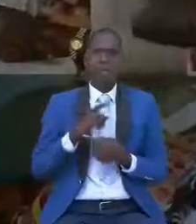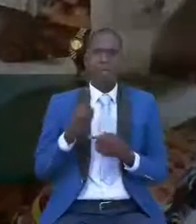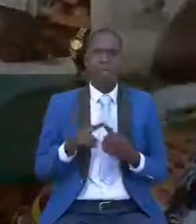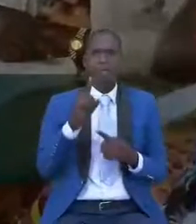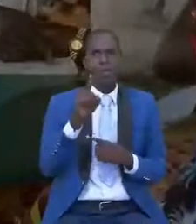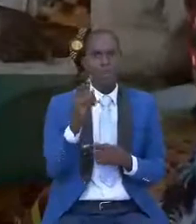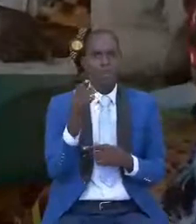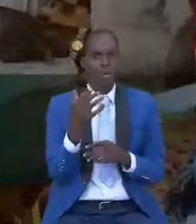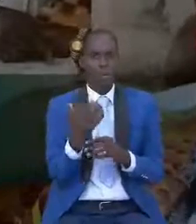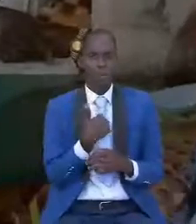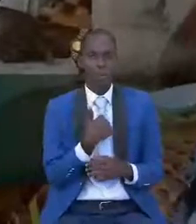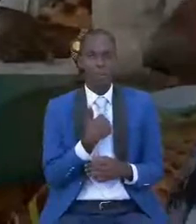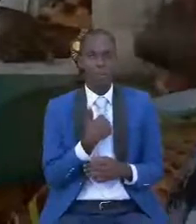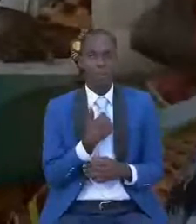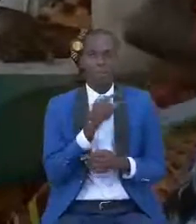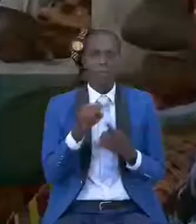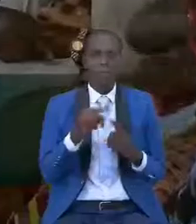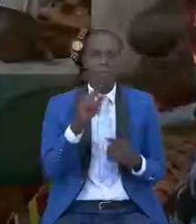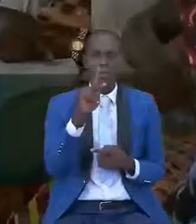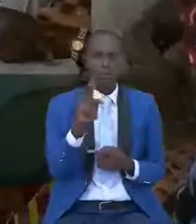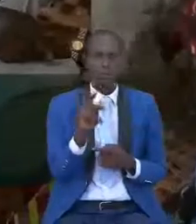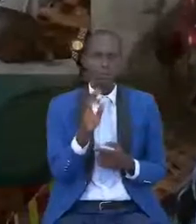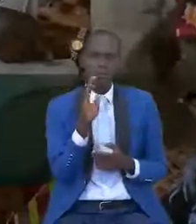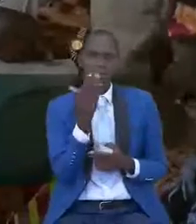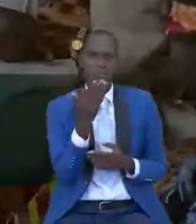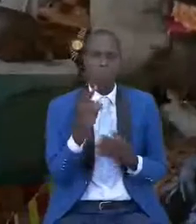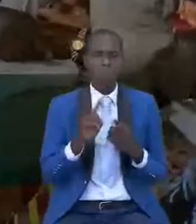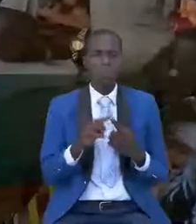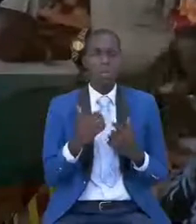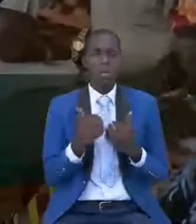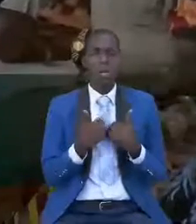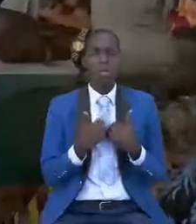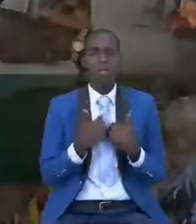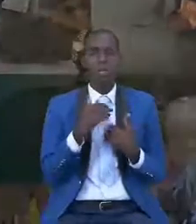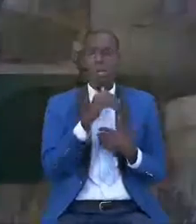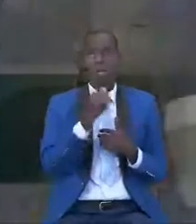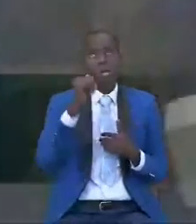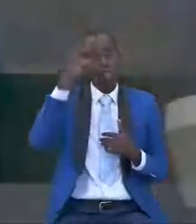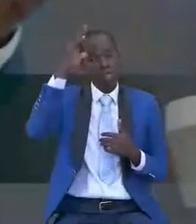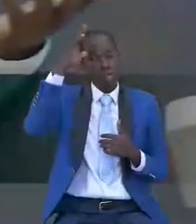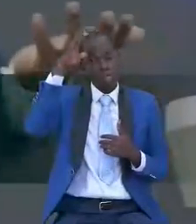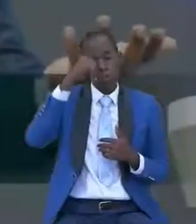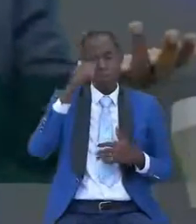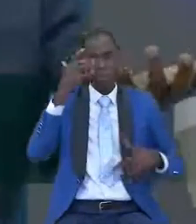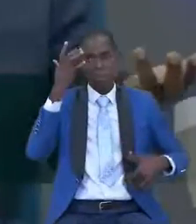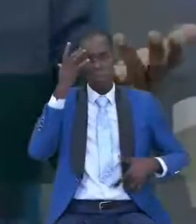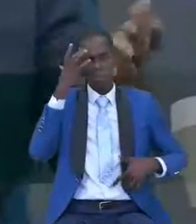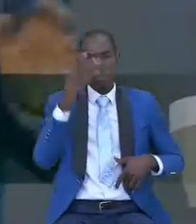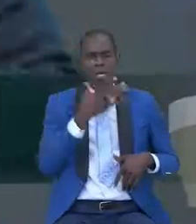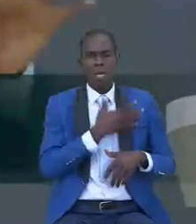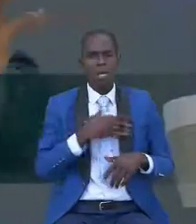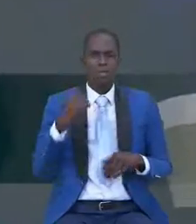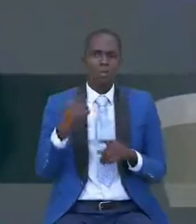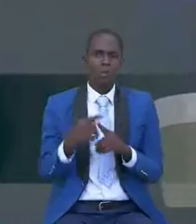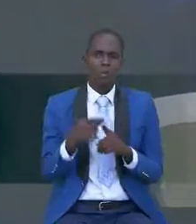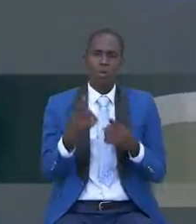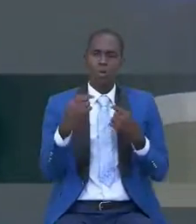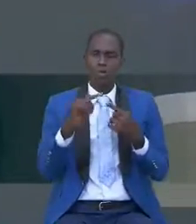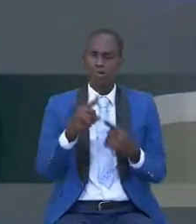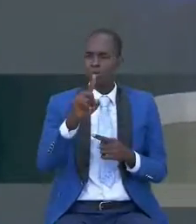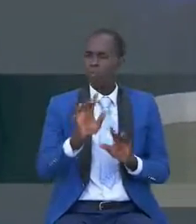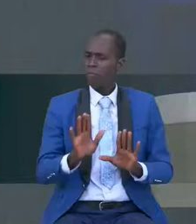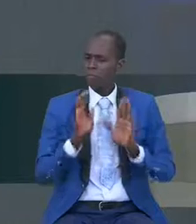Marie dit à l'ange, comment cela se ferait-il? Ça, c'est la question qu'on se pose lorsqu'on a un problème, lorsqu'on a une maladie incurable.